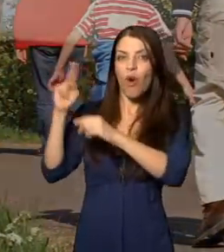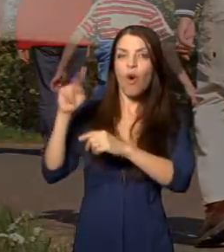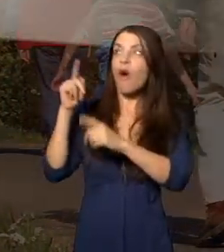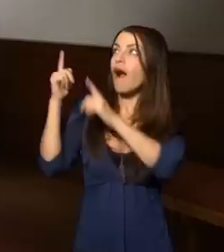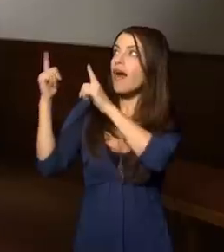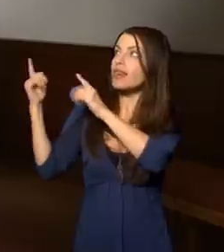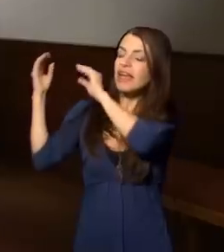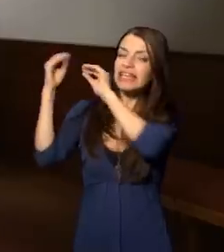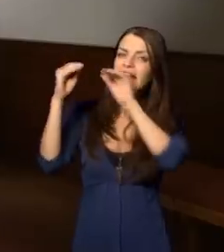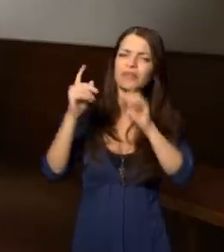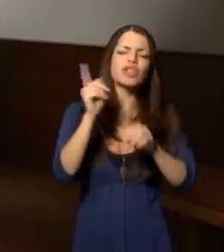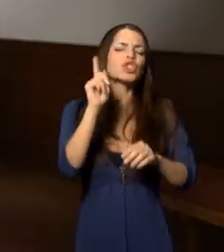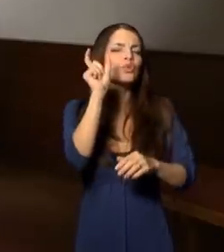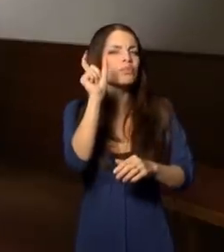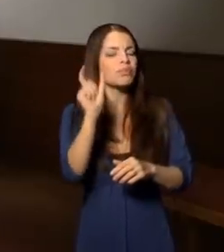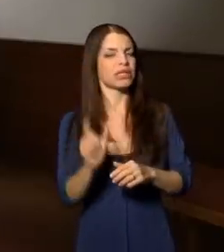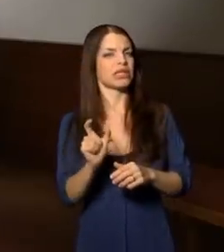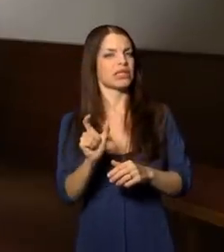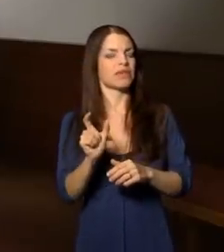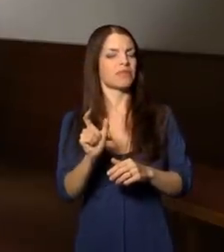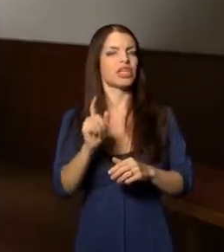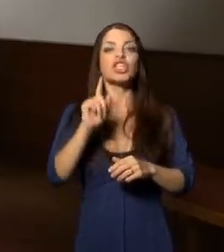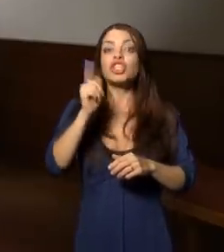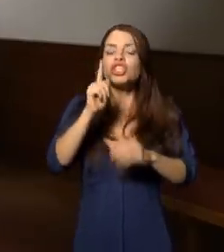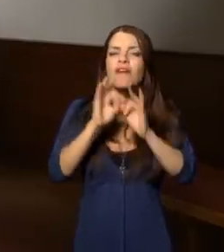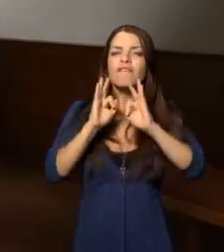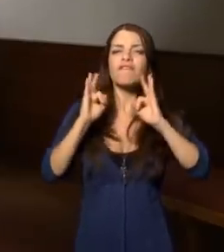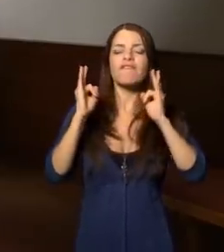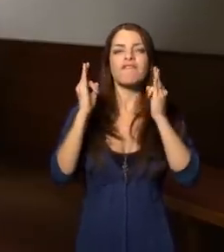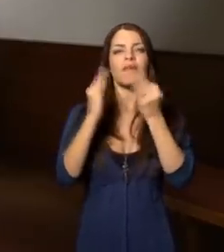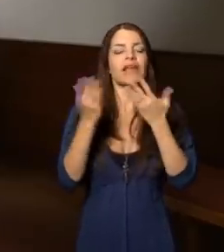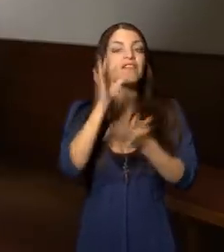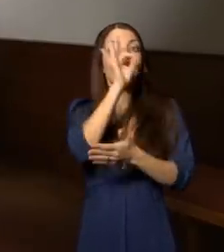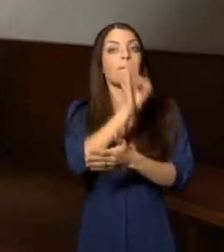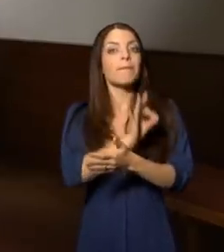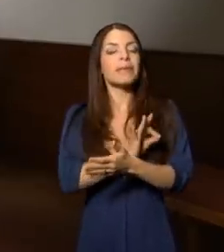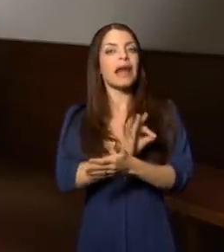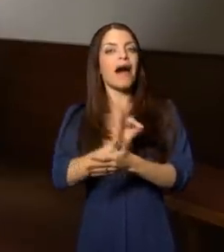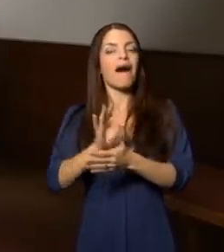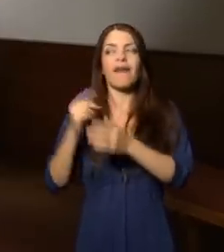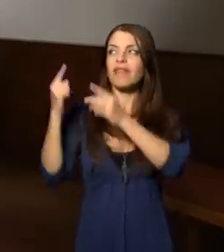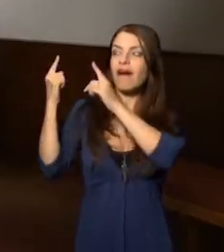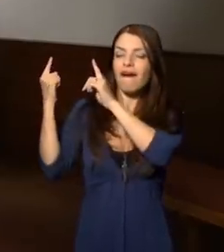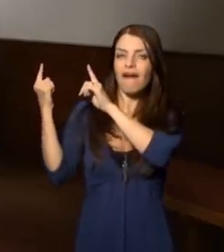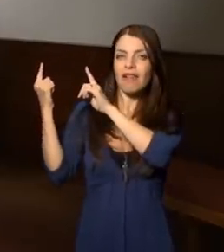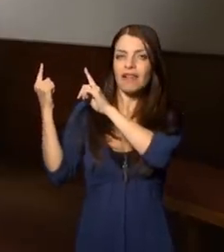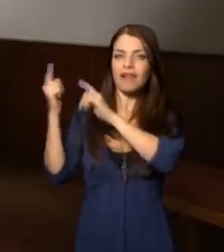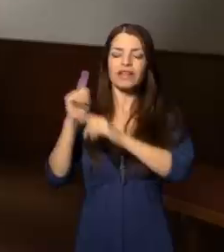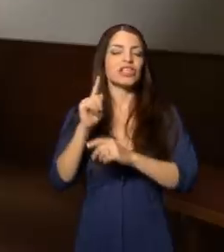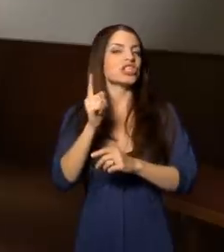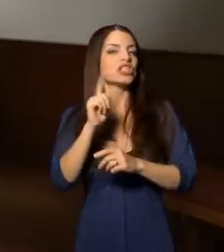jdawwalna fuq x'inhu l-bniedem, x'in il-familja skont il-pjan tiegħu minn ewwel id-dinja